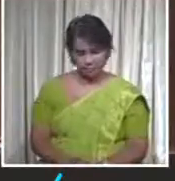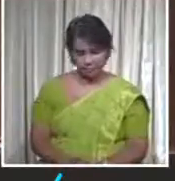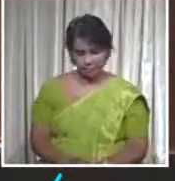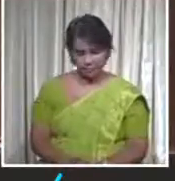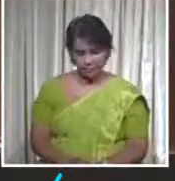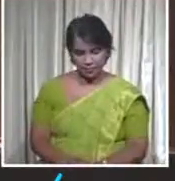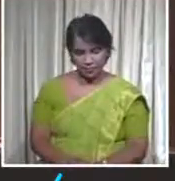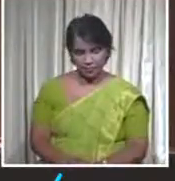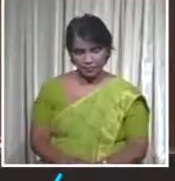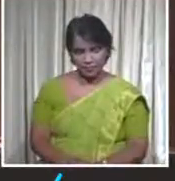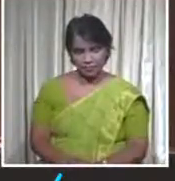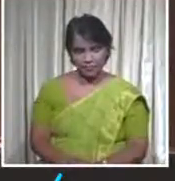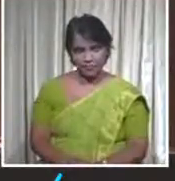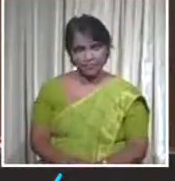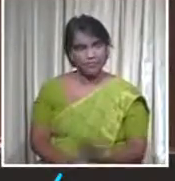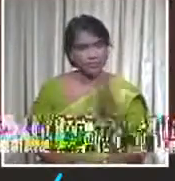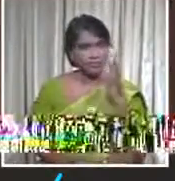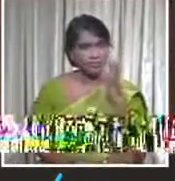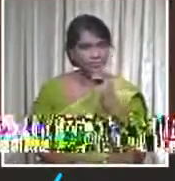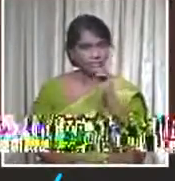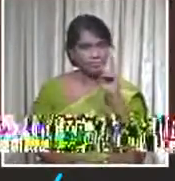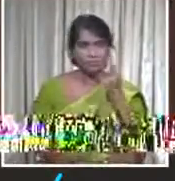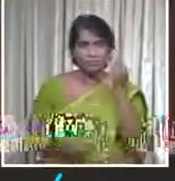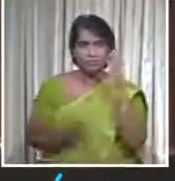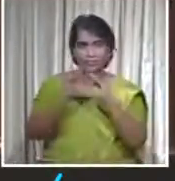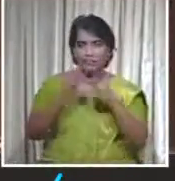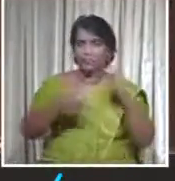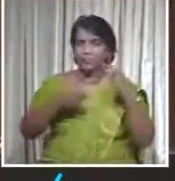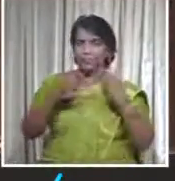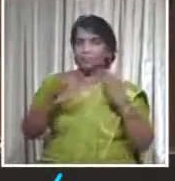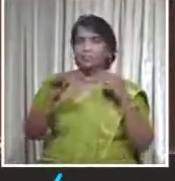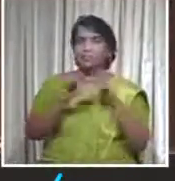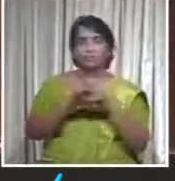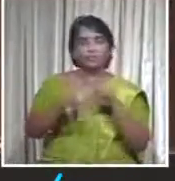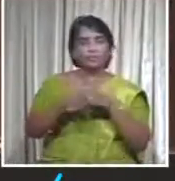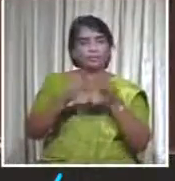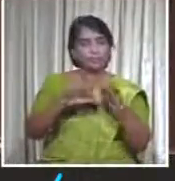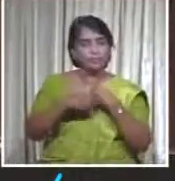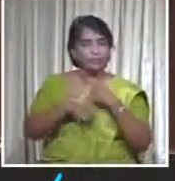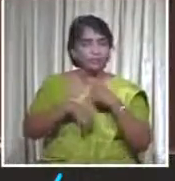දෙදස් විසි දෙක අයවැය ව්‍යාදයට සහභාගි වීම සඳහා ලබා දුන් අවස්ථාවට